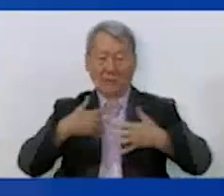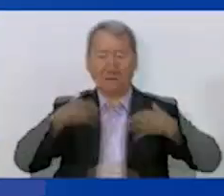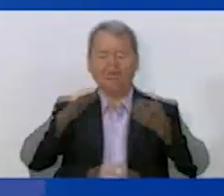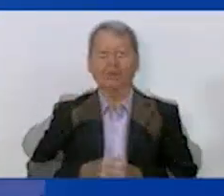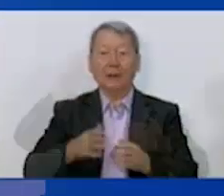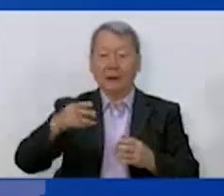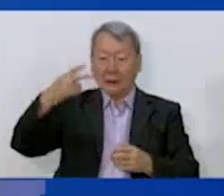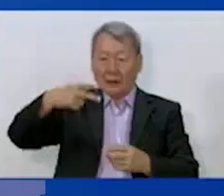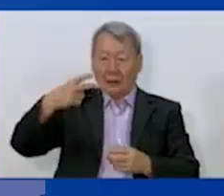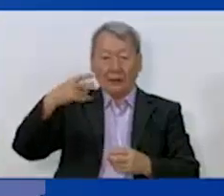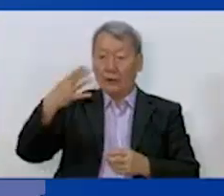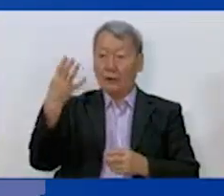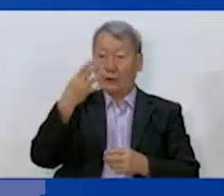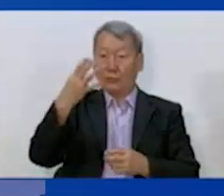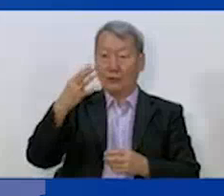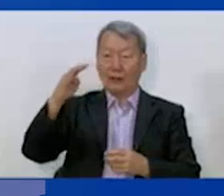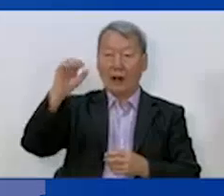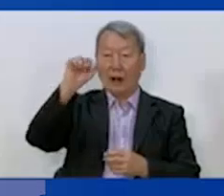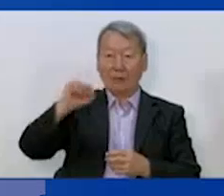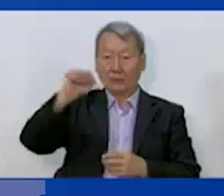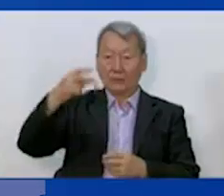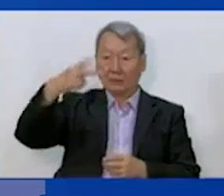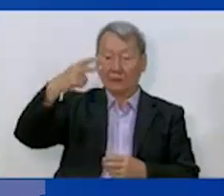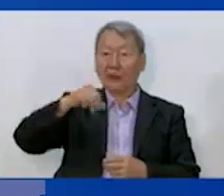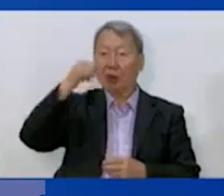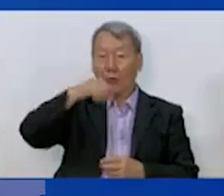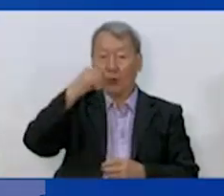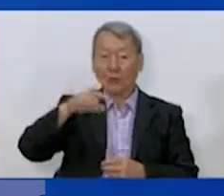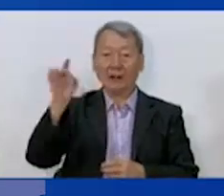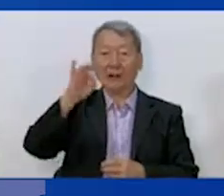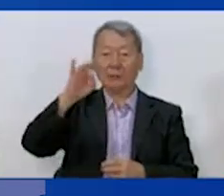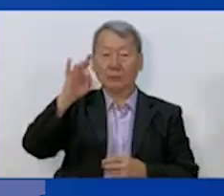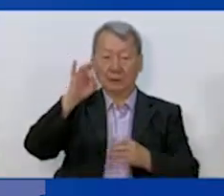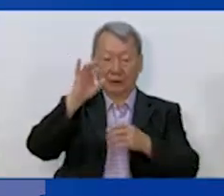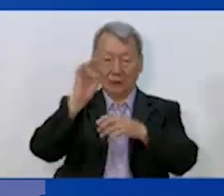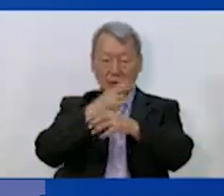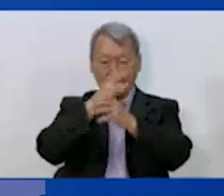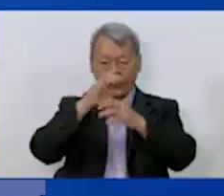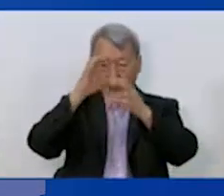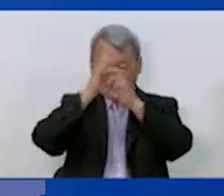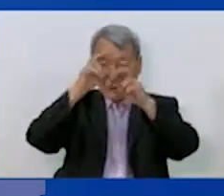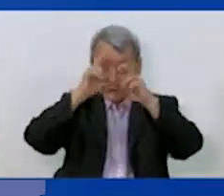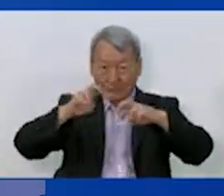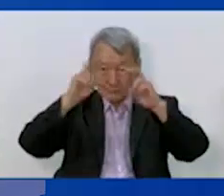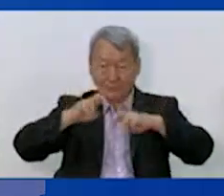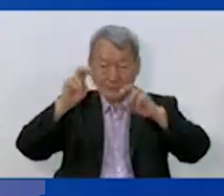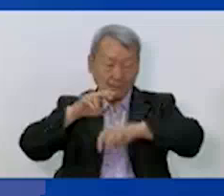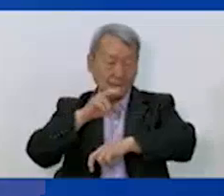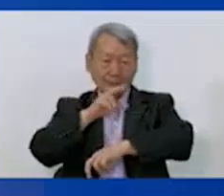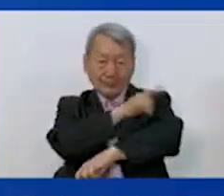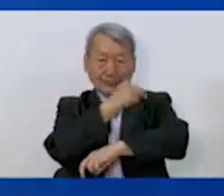чыгарылды. 2020 жылдын 4-чү августуна карата республикада лабораториялык жана